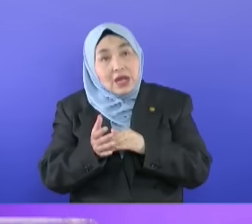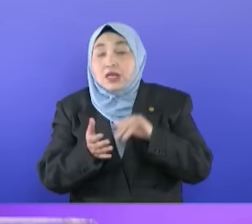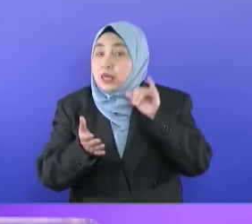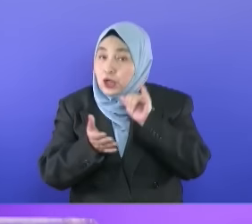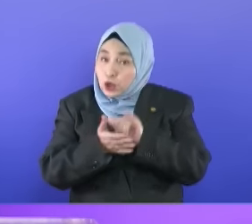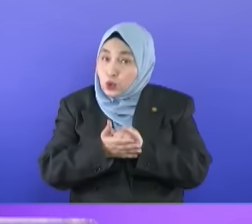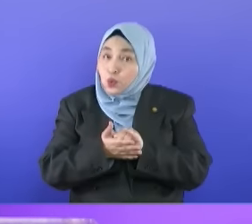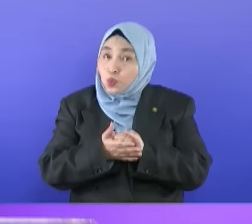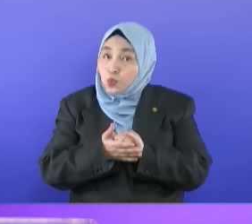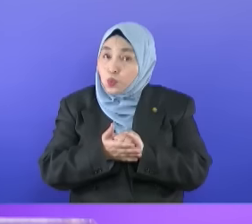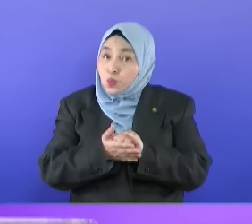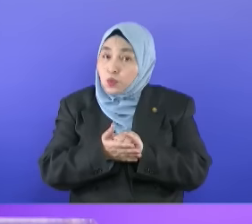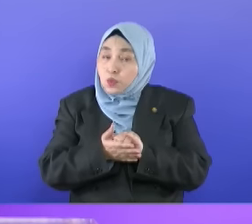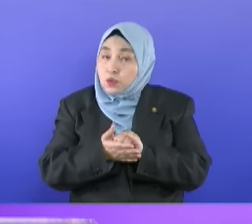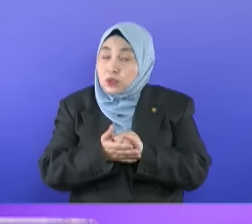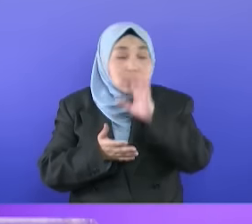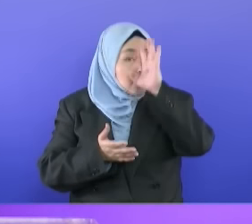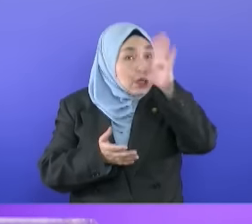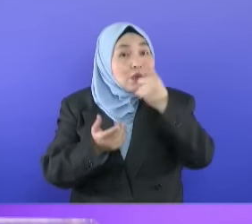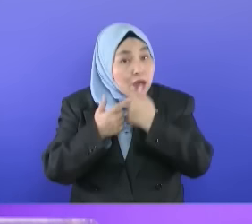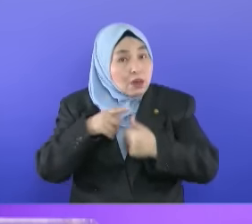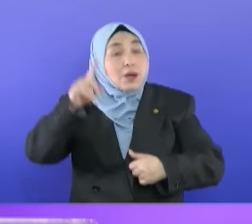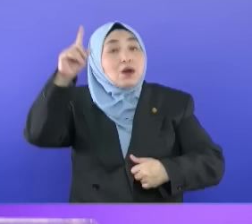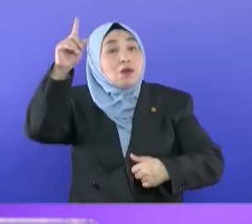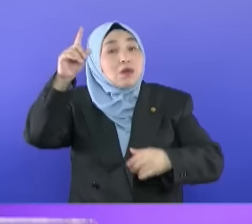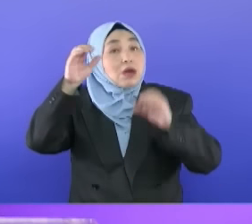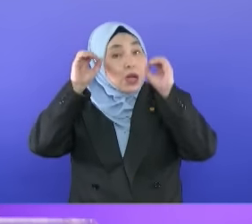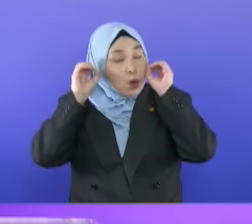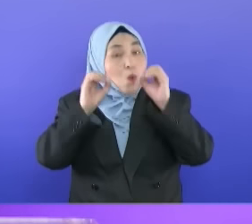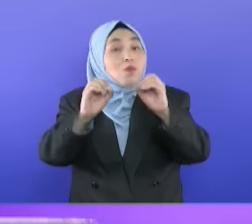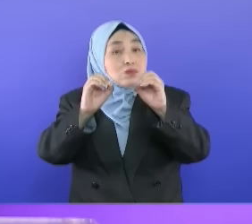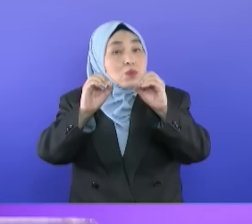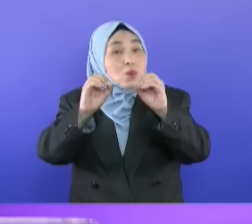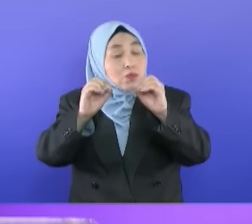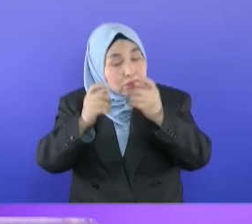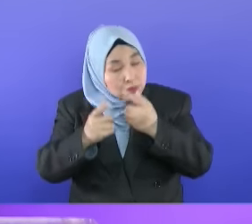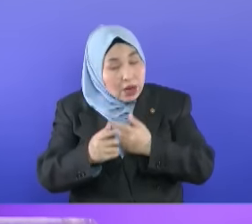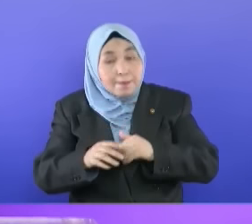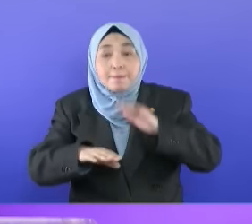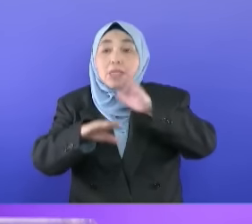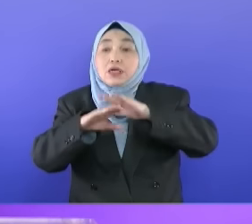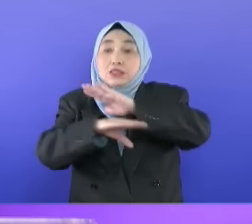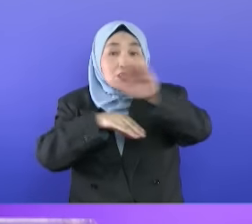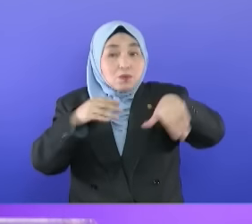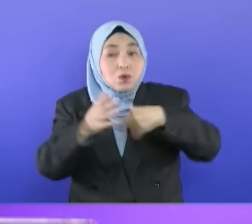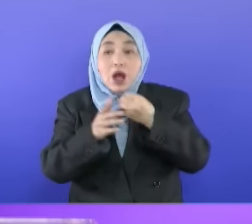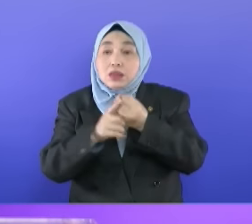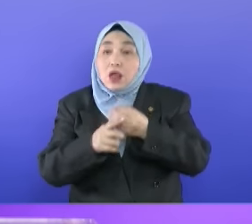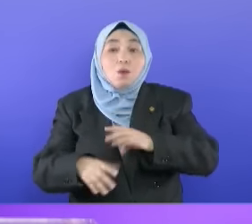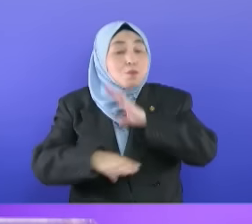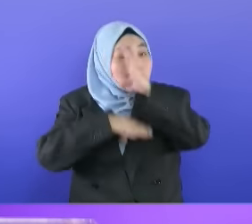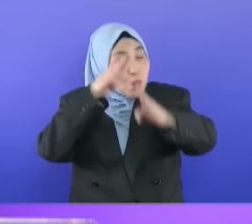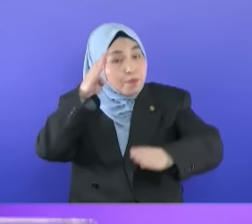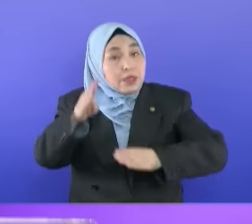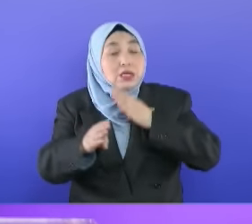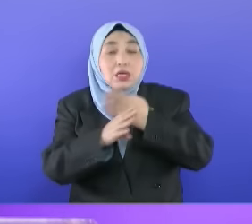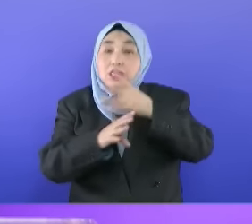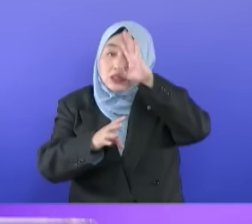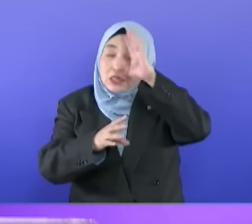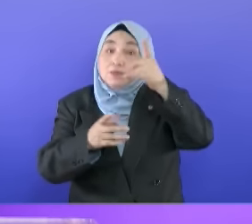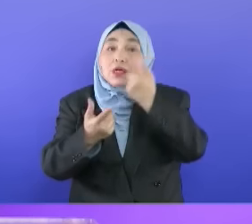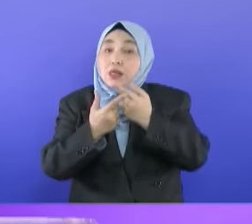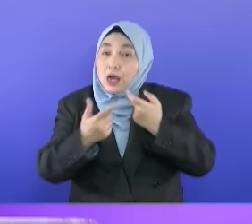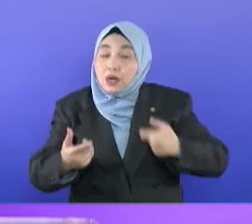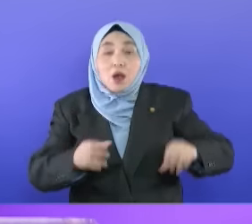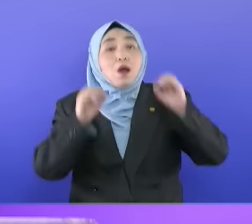itu adalah Ci daripada Allah dan juga kepada semua ataupun bumi ini juga dicipta